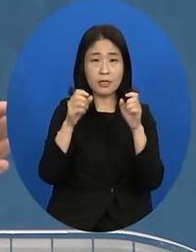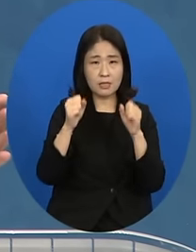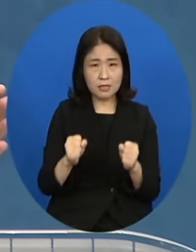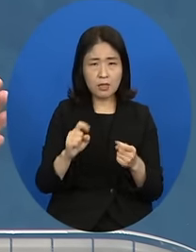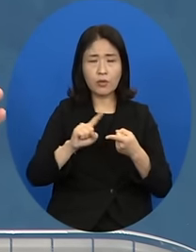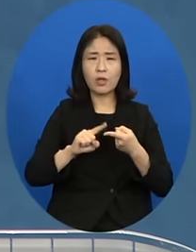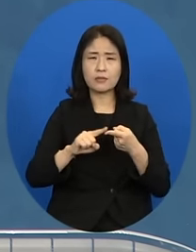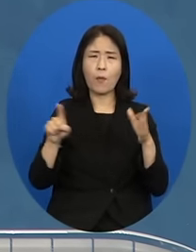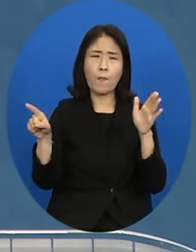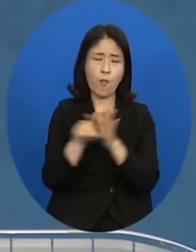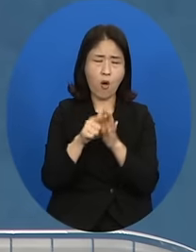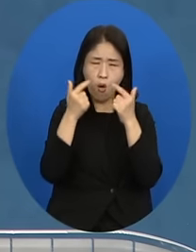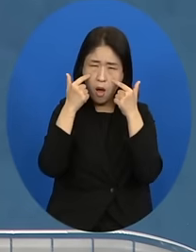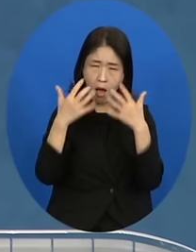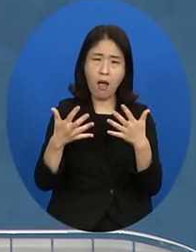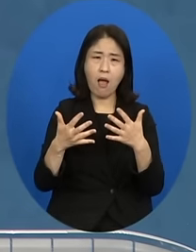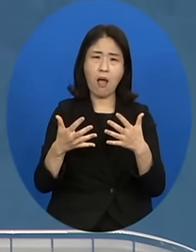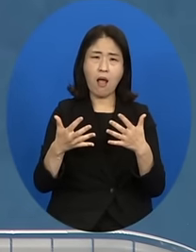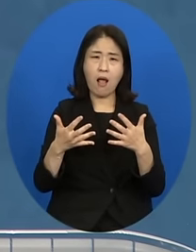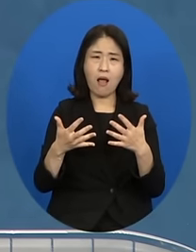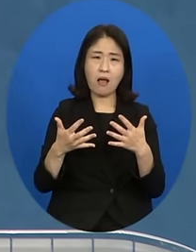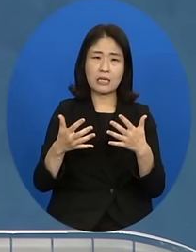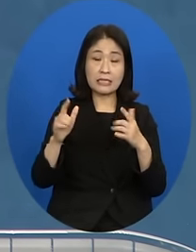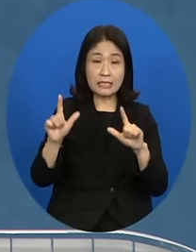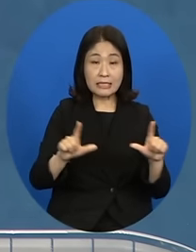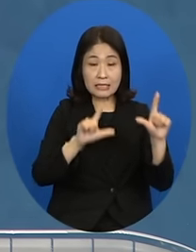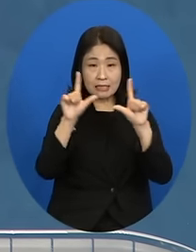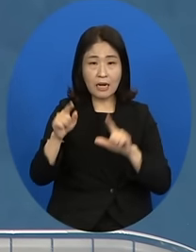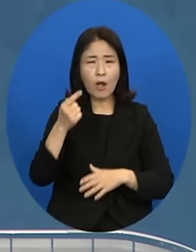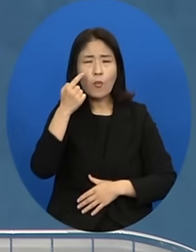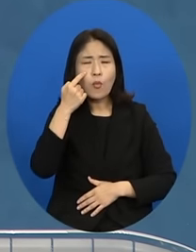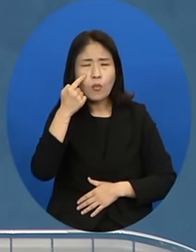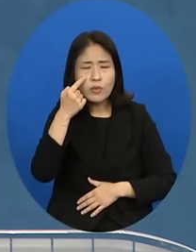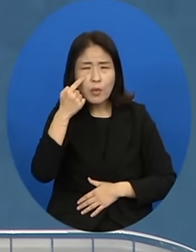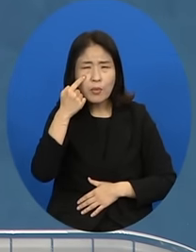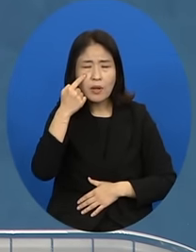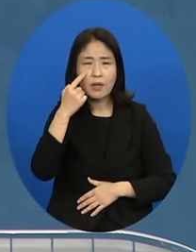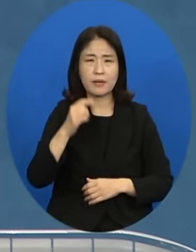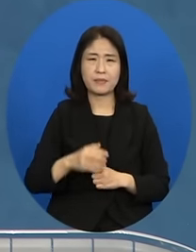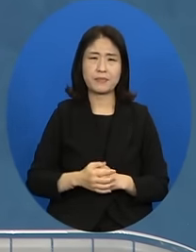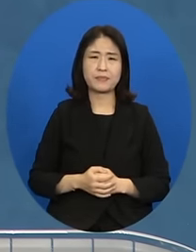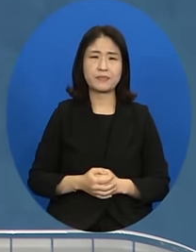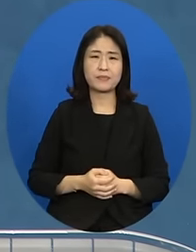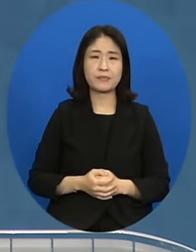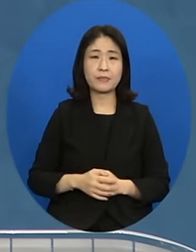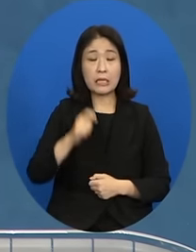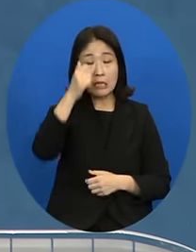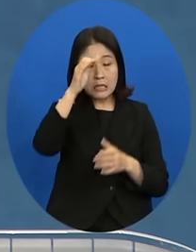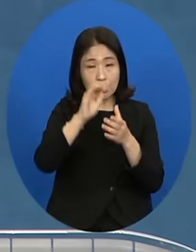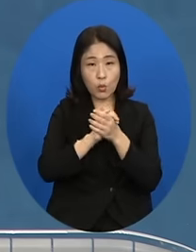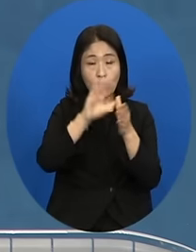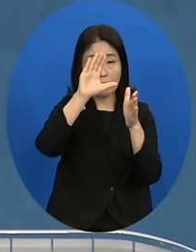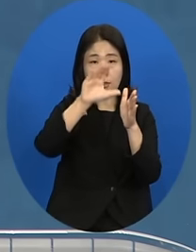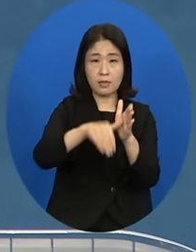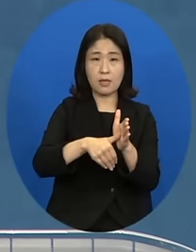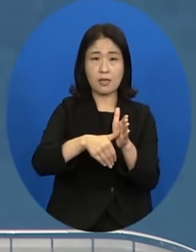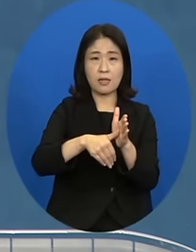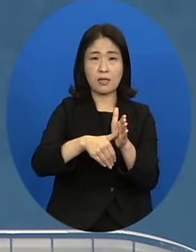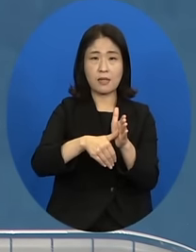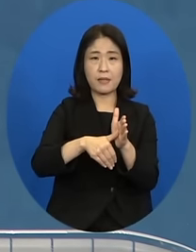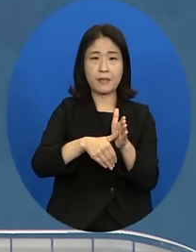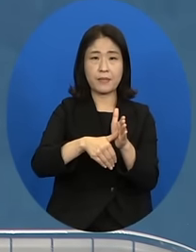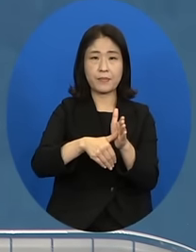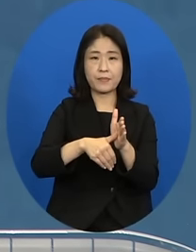정말 믿고 그리고 그렇게 살아보라는 말입니다. 여러분 이제 기도를 하더라도